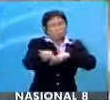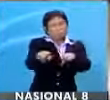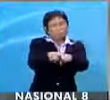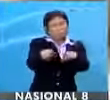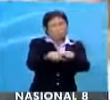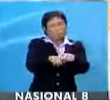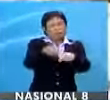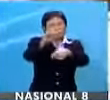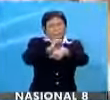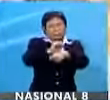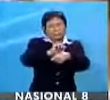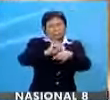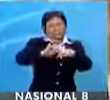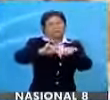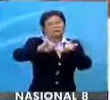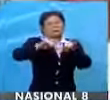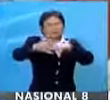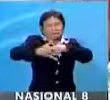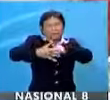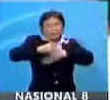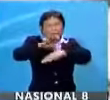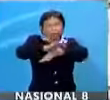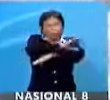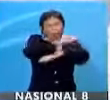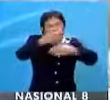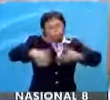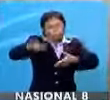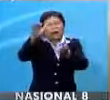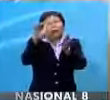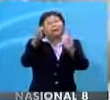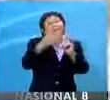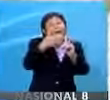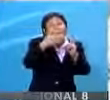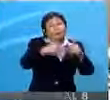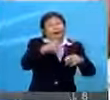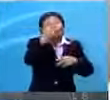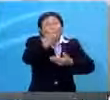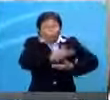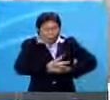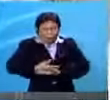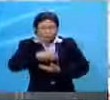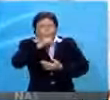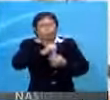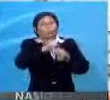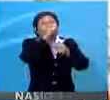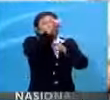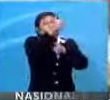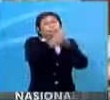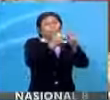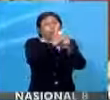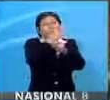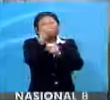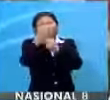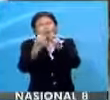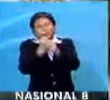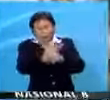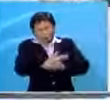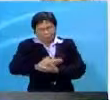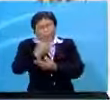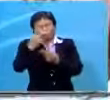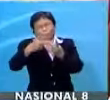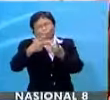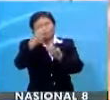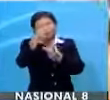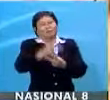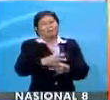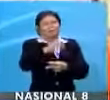Fal yang beja sebagai juruteknik komputer telah berkahwin dan mempunyai dua orang anak berusia 10 bulan dan tahun timbalan pendakwa Raya